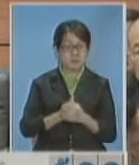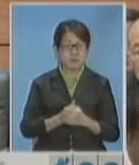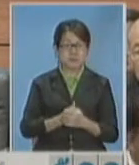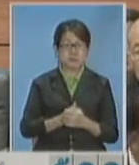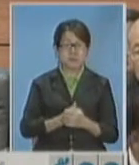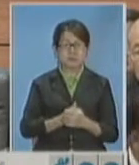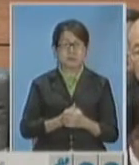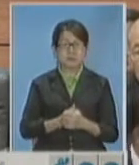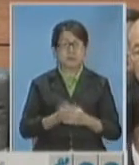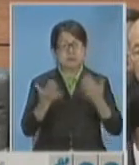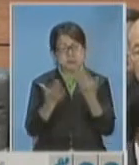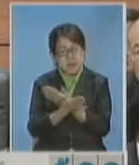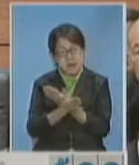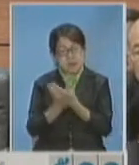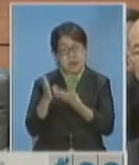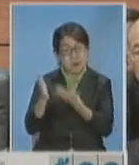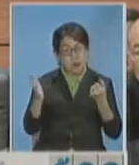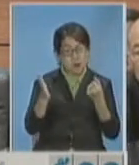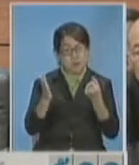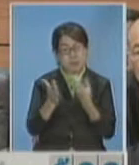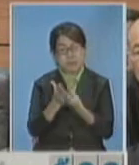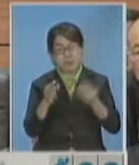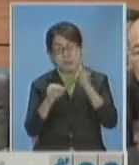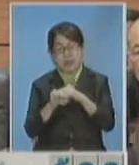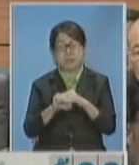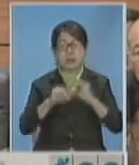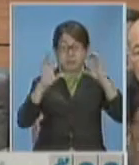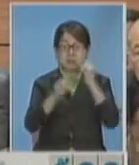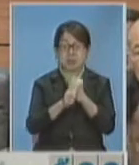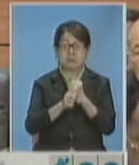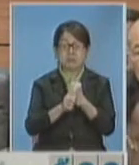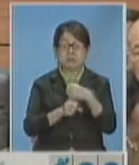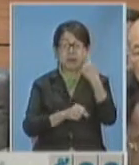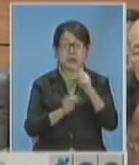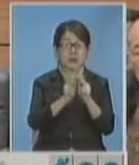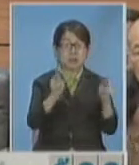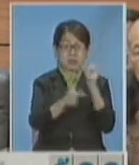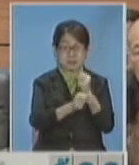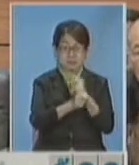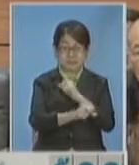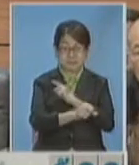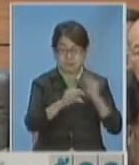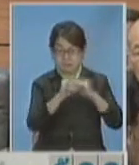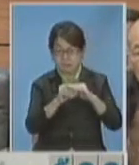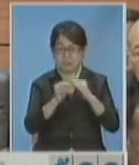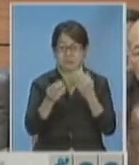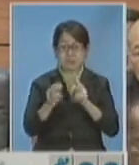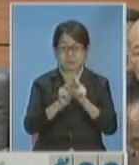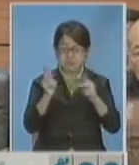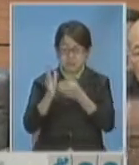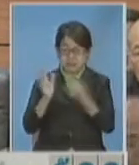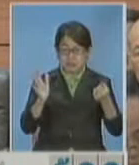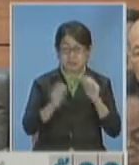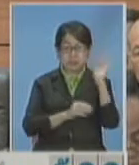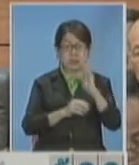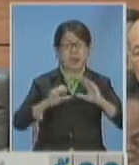ลี่ยนรายการเพิ่มและเปลี่ยนแปลงงบประมาณนี่ไม่ใช่หน้าที่ของการบรรณาธิการหรอกครับเป็นเรื่องของ